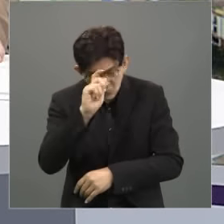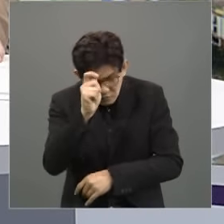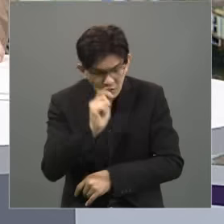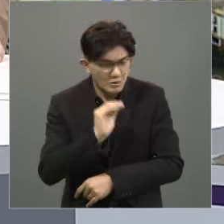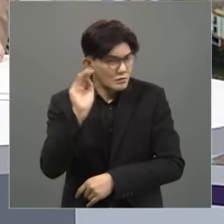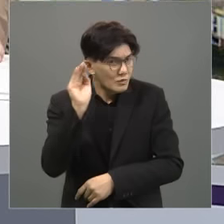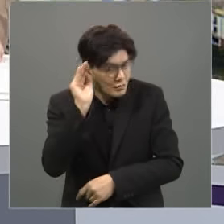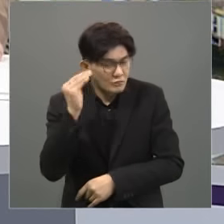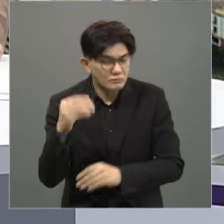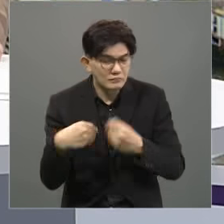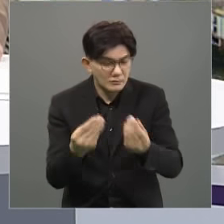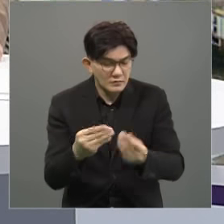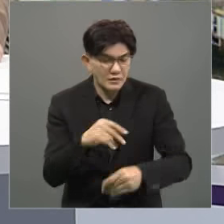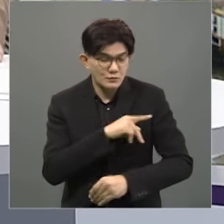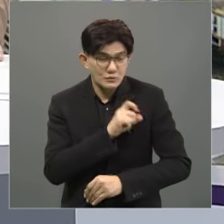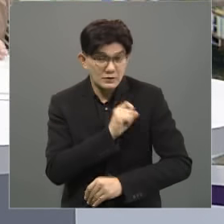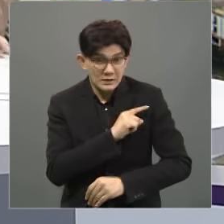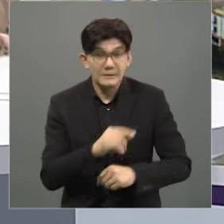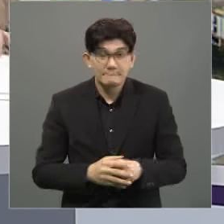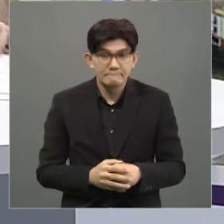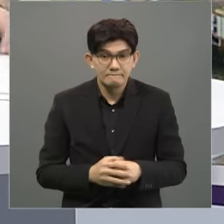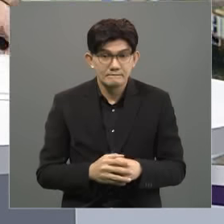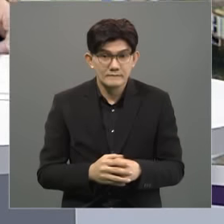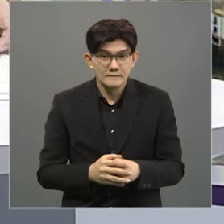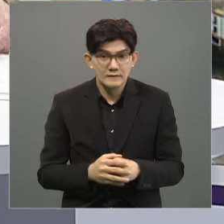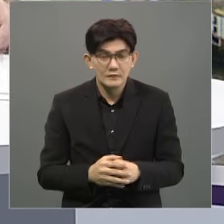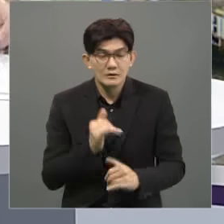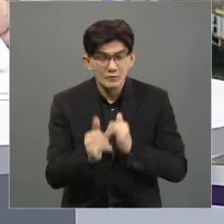พุทธศาสนิกชนเนี่ยมีต่อพระพุทธศาสนานั่นเอง พี่น้องชาวอีสานก็แวะเวียนไปกันได้นะครับ